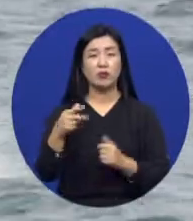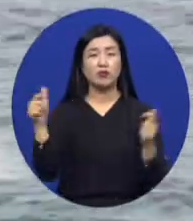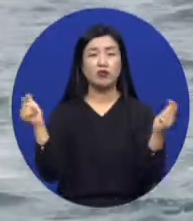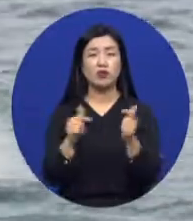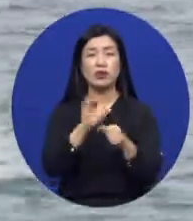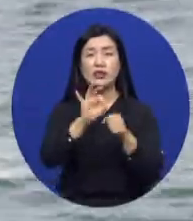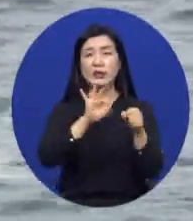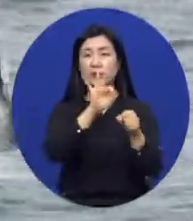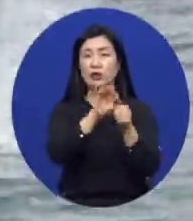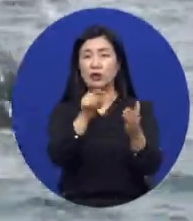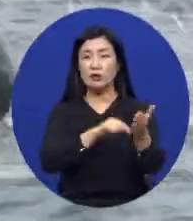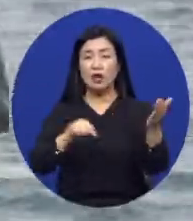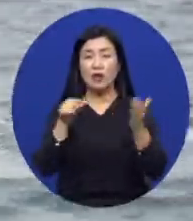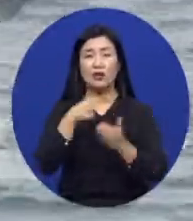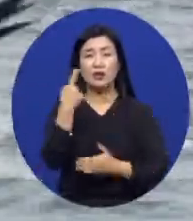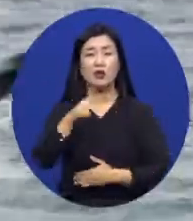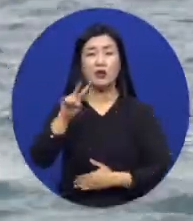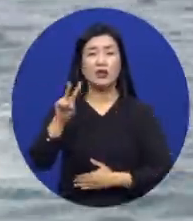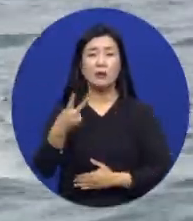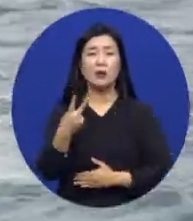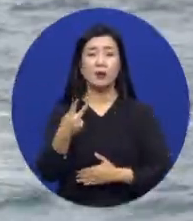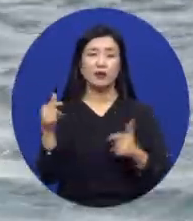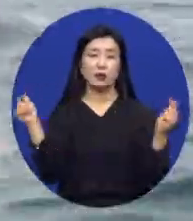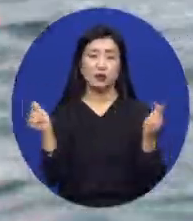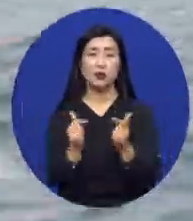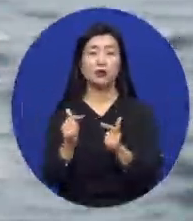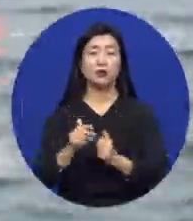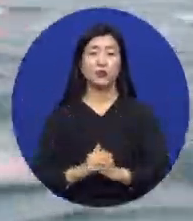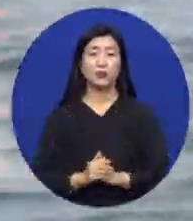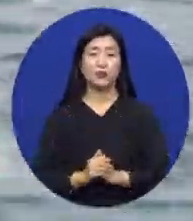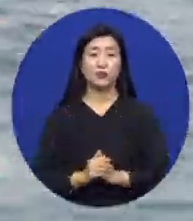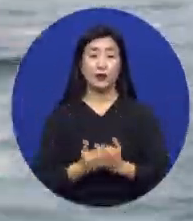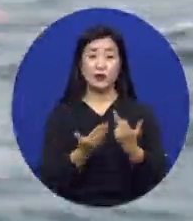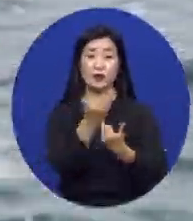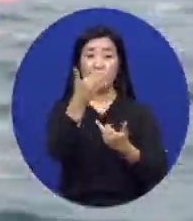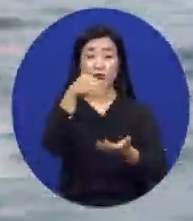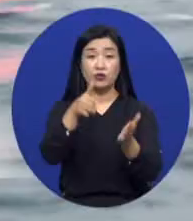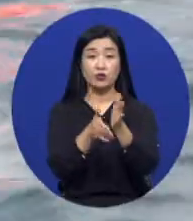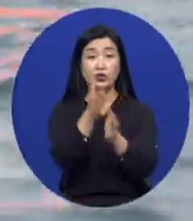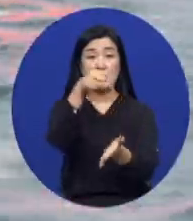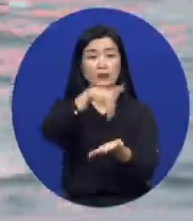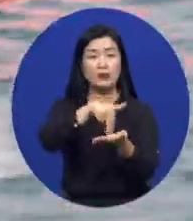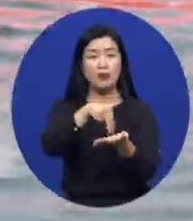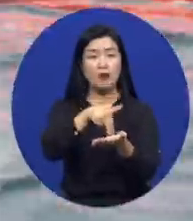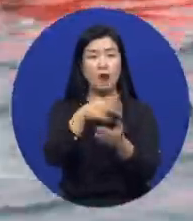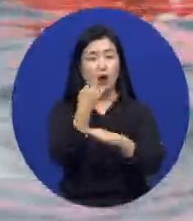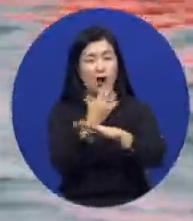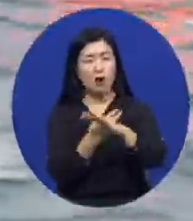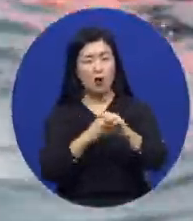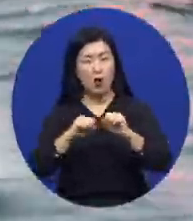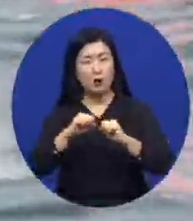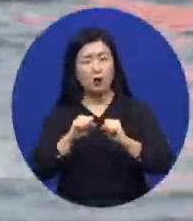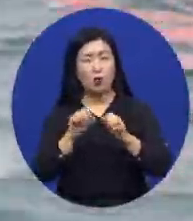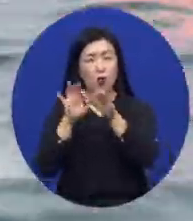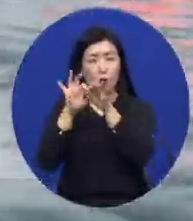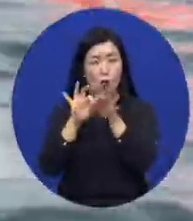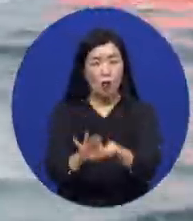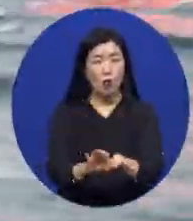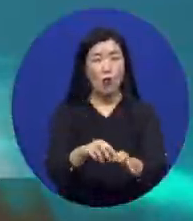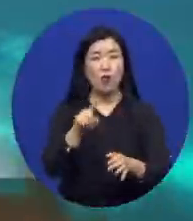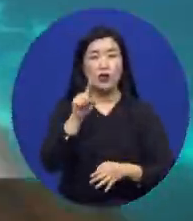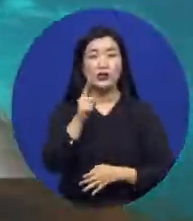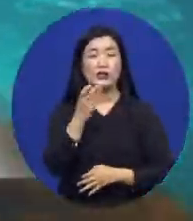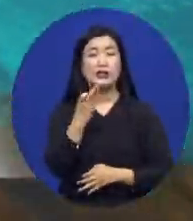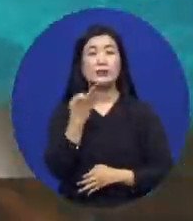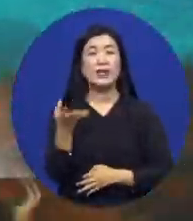새 1,208명이 감소했습니다. 제주시는 해녀들의 지속가능한 작업을 위해 14억 7천만 원을 들여